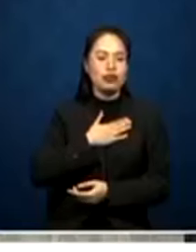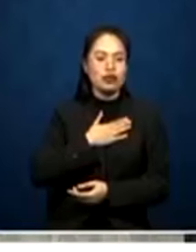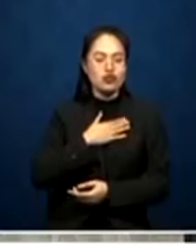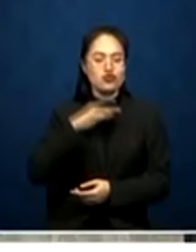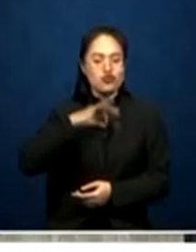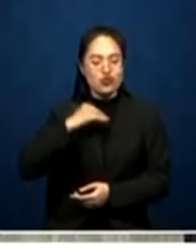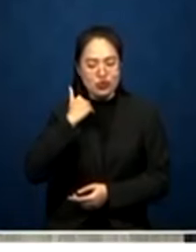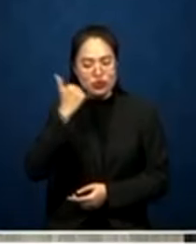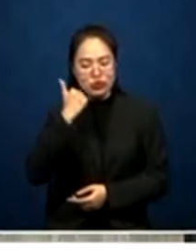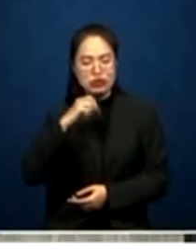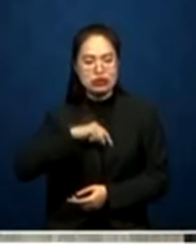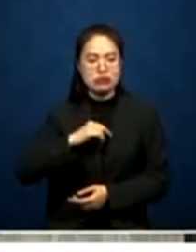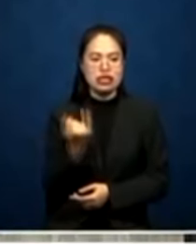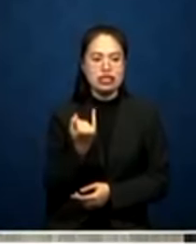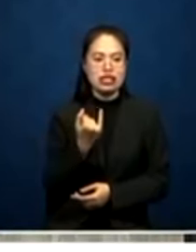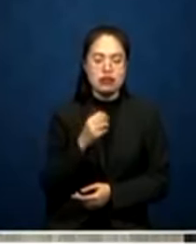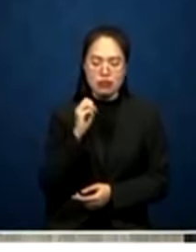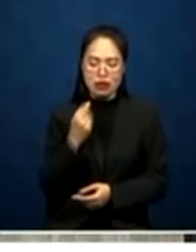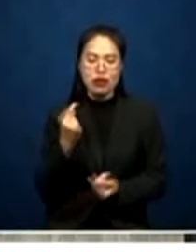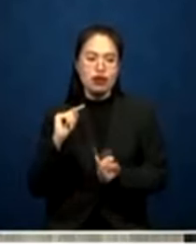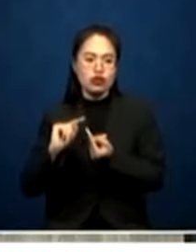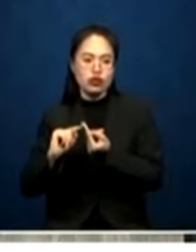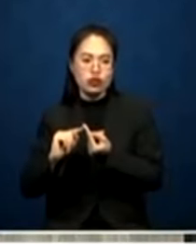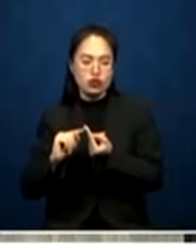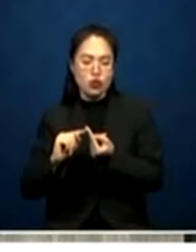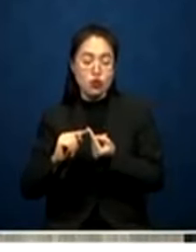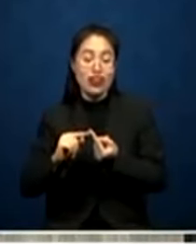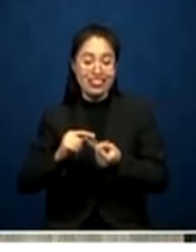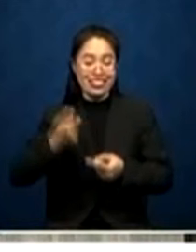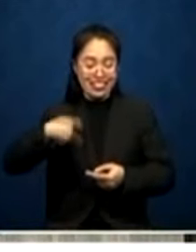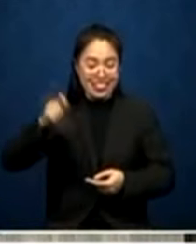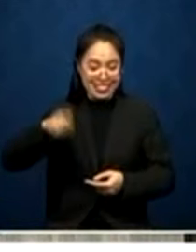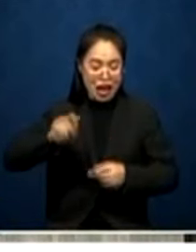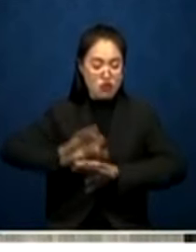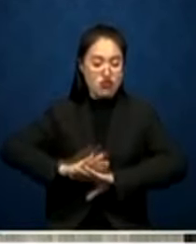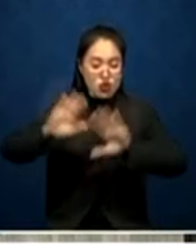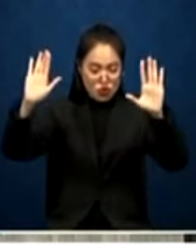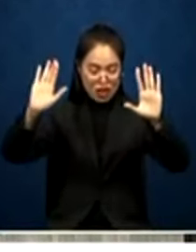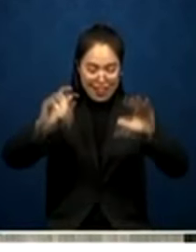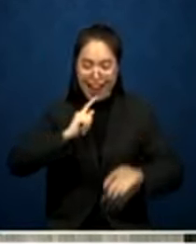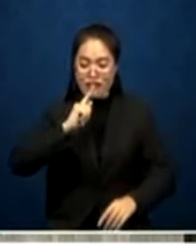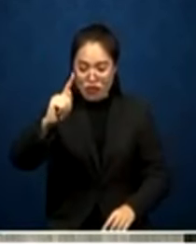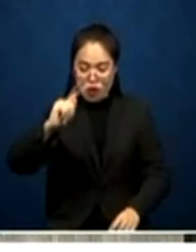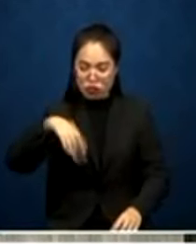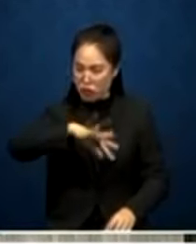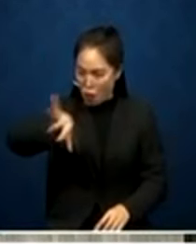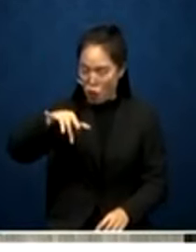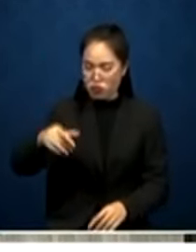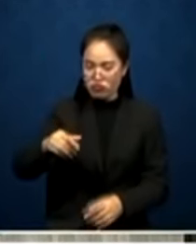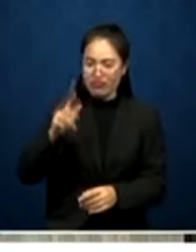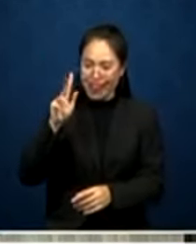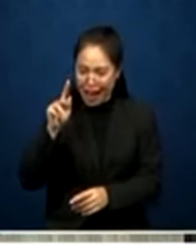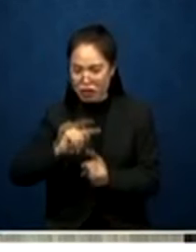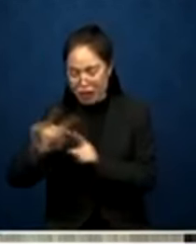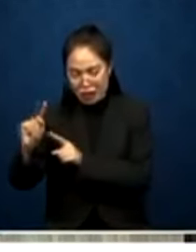เป็นวีรบุรุษเป็นดาวสภาแต่วันที่ศาลยกฟ้องคดีทุนมิรัตทุกคนเงียบหมดสื่อมวลช